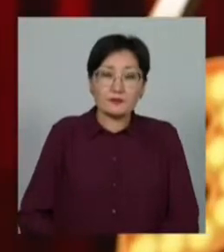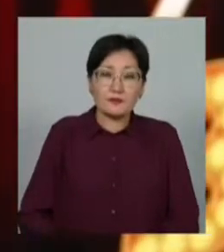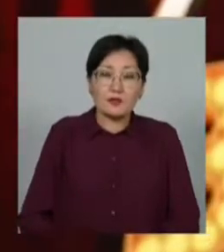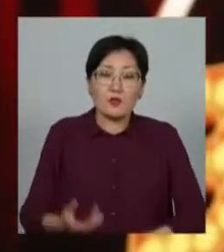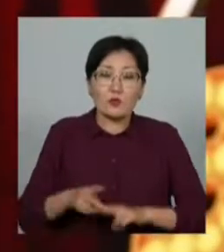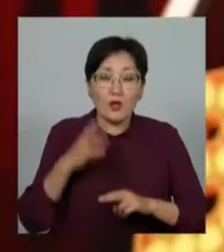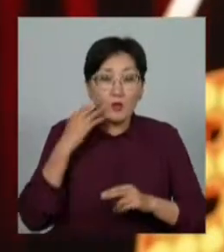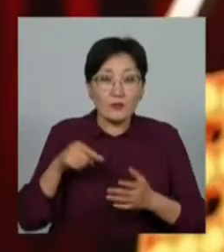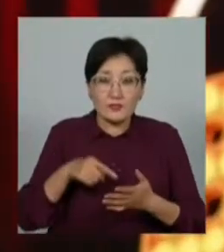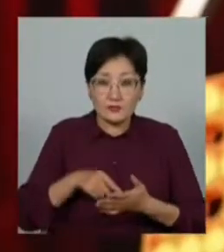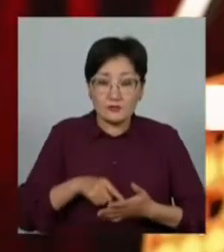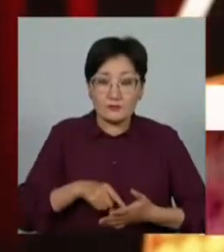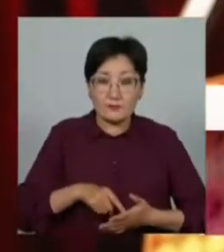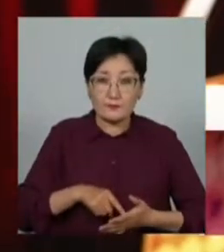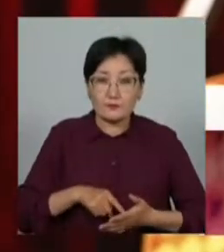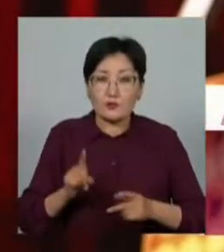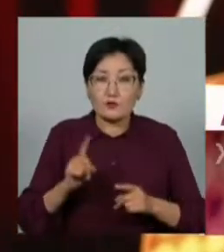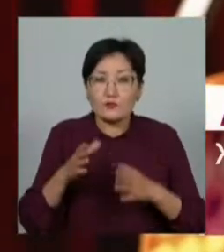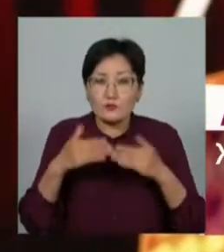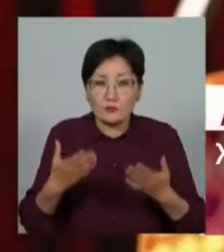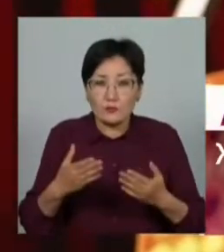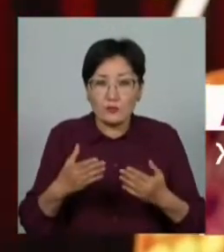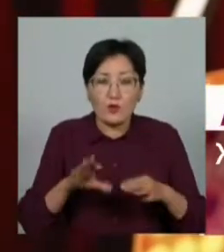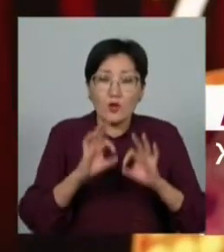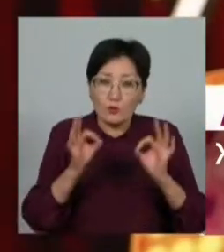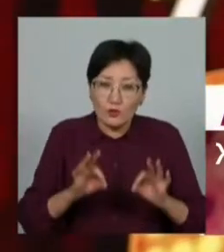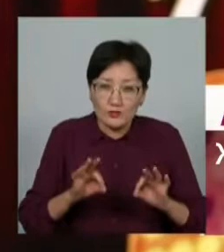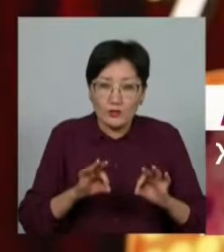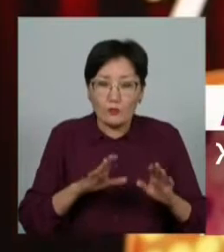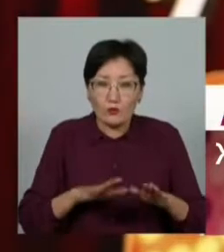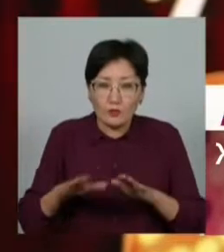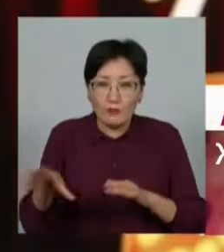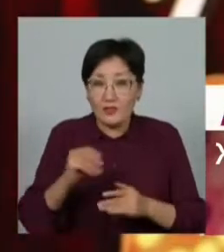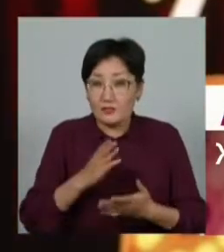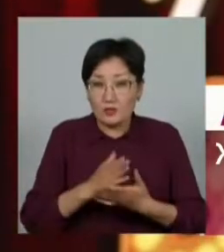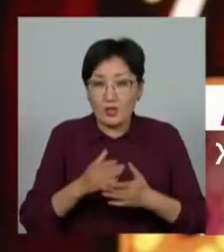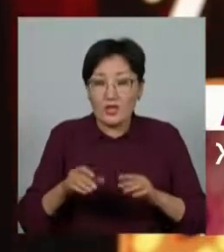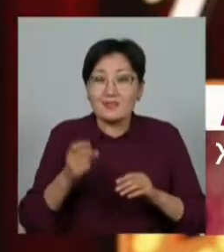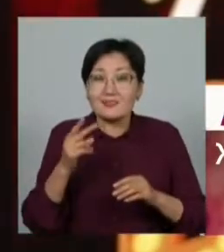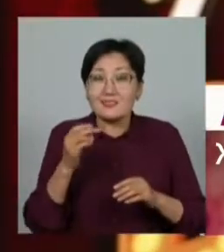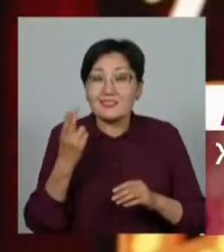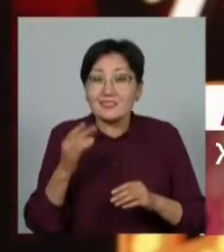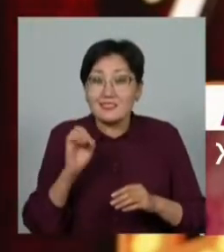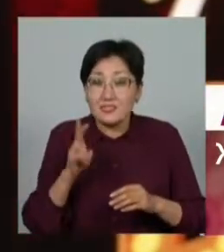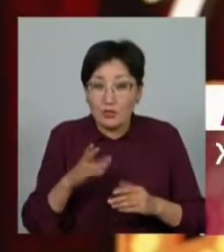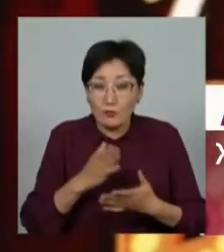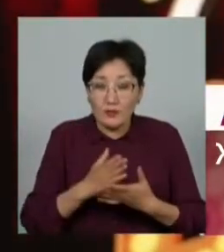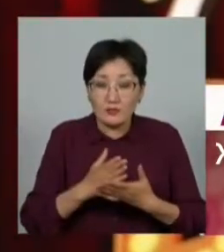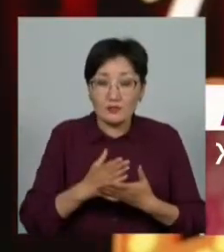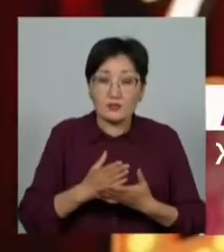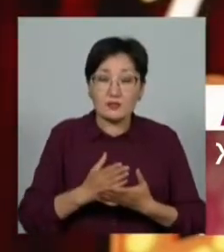Бұл Алматы қаласында енді не жоқ дейсіз ғой, өнердің ошақтарының барлығы бар ғой. Бұл жерде цирк та бар. Алғашқы